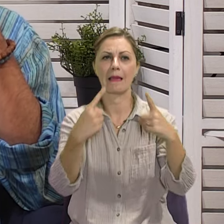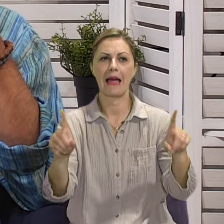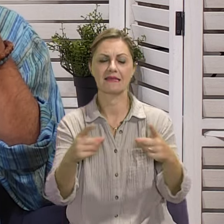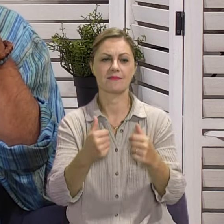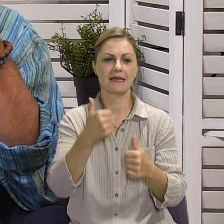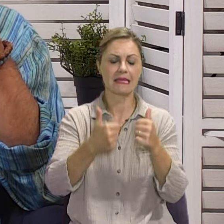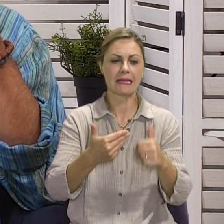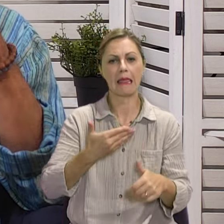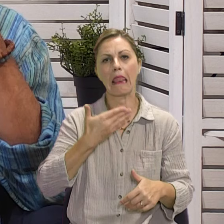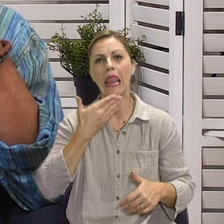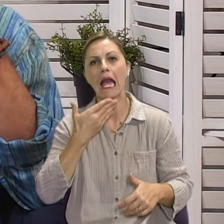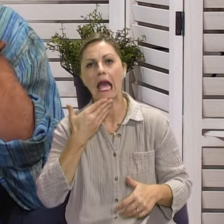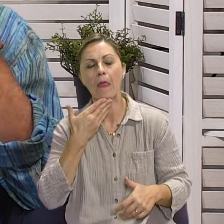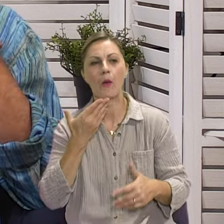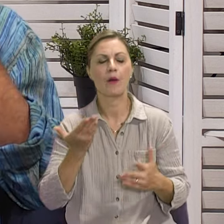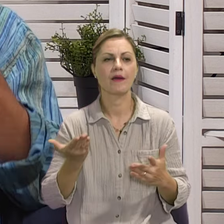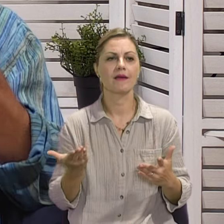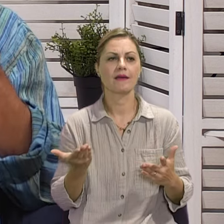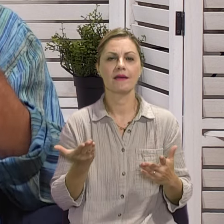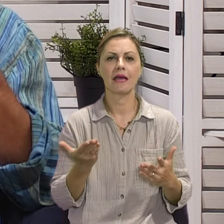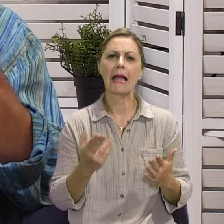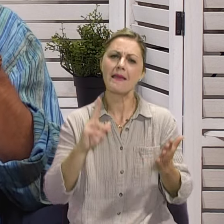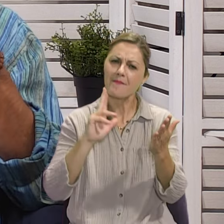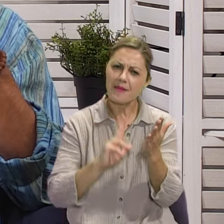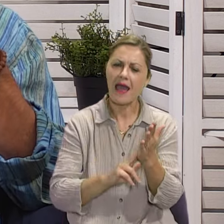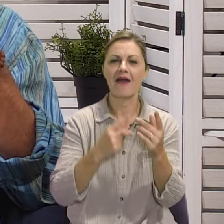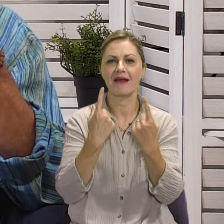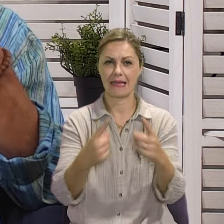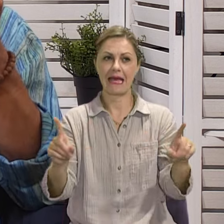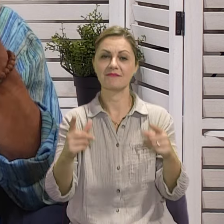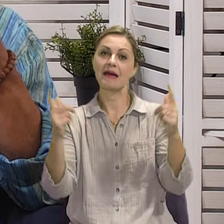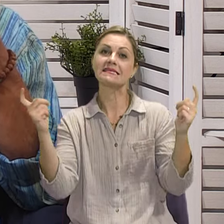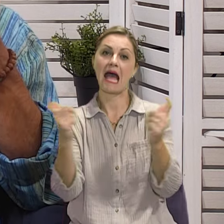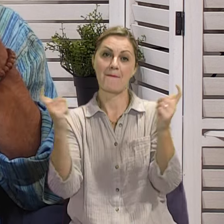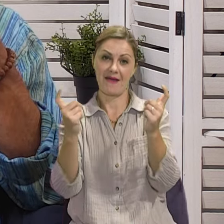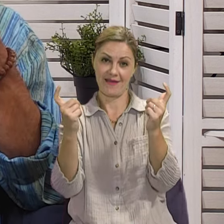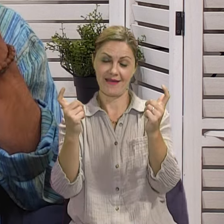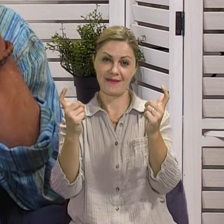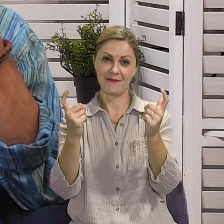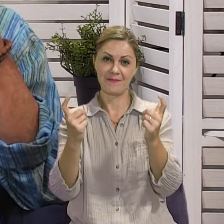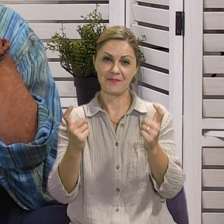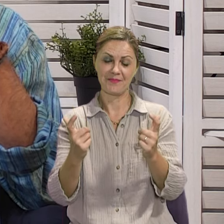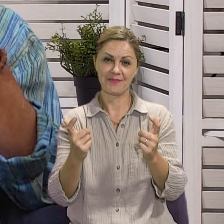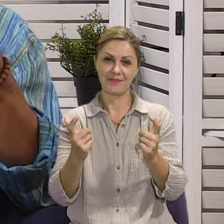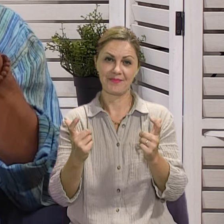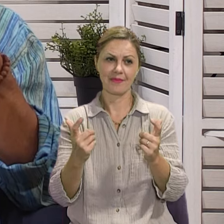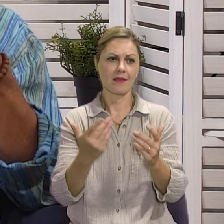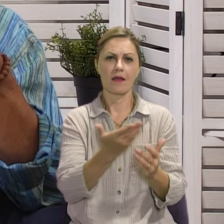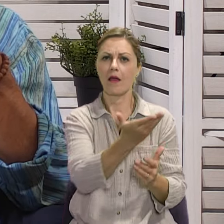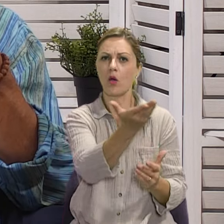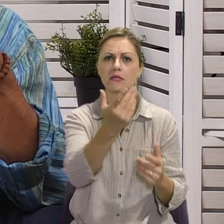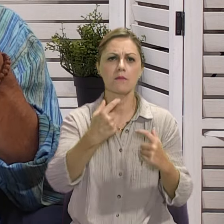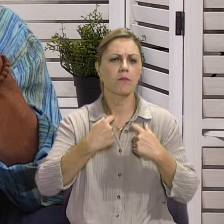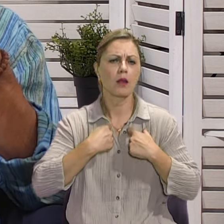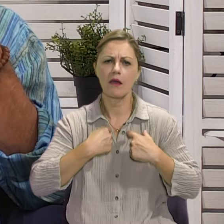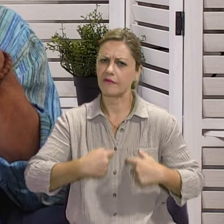grub izraz, ali u toj pravoj glazbi, zabavnoj, koliki je profesionalizam